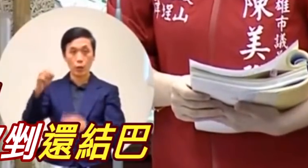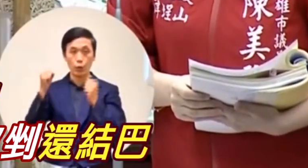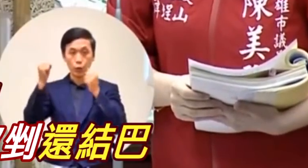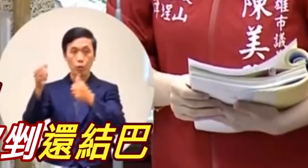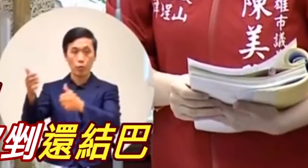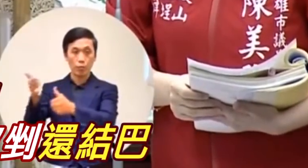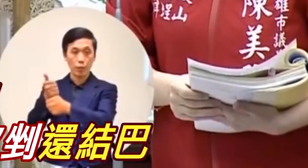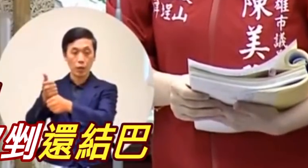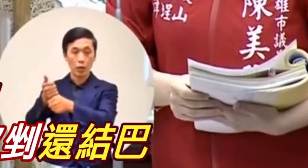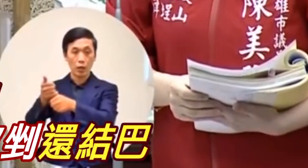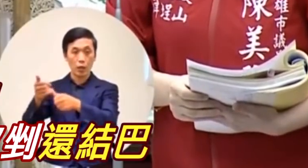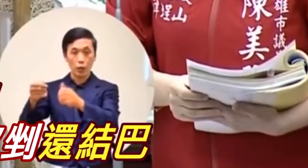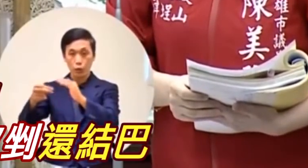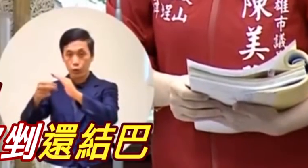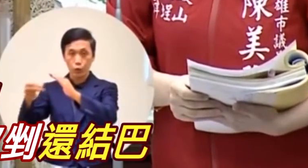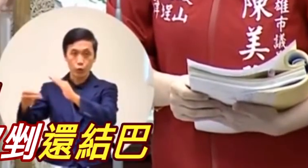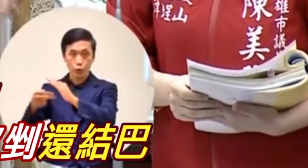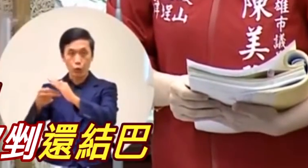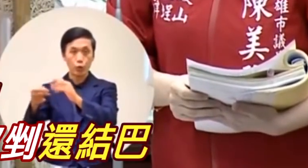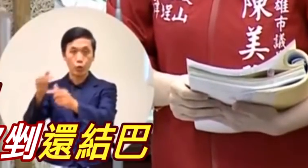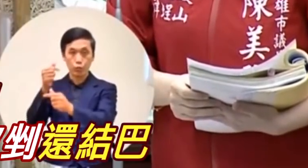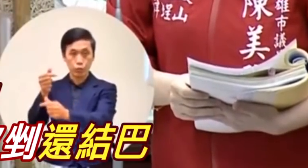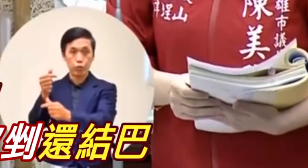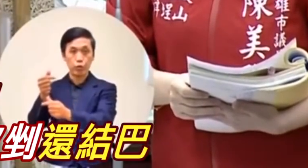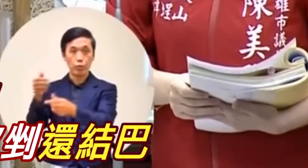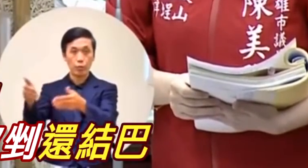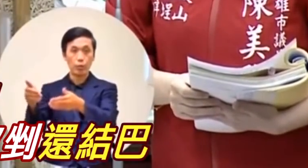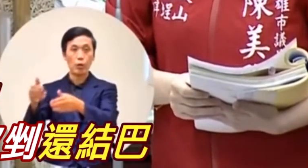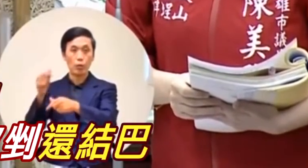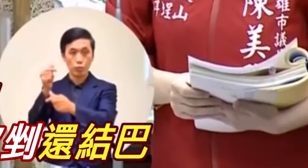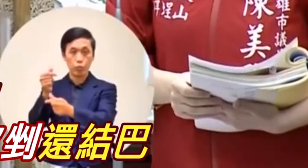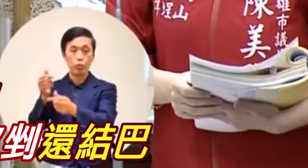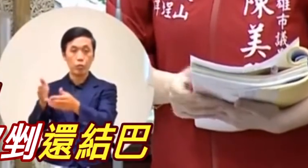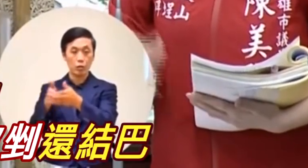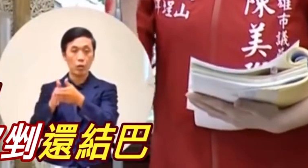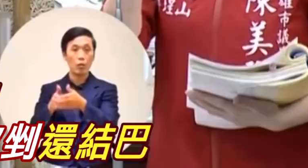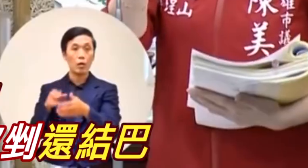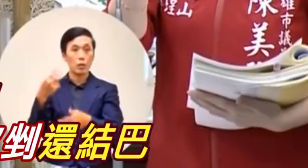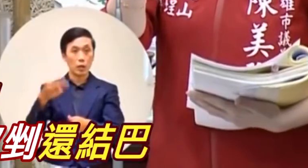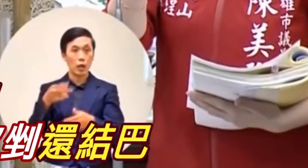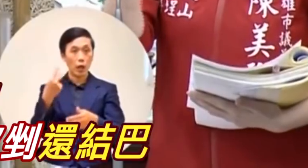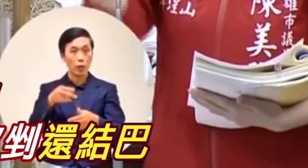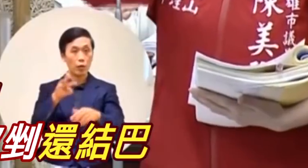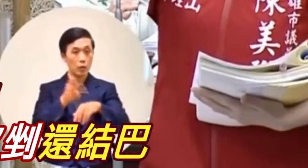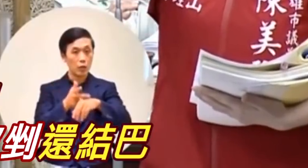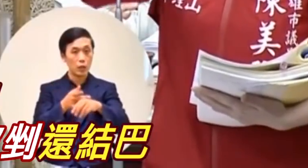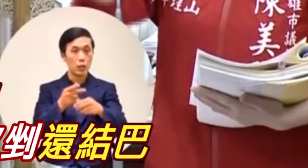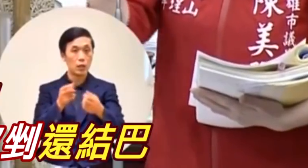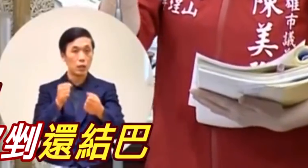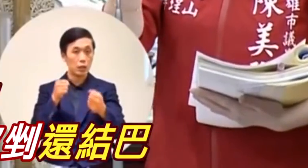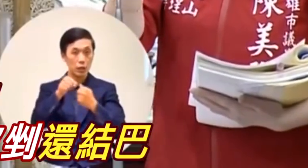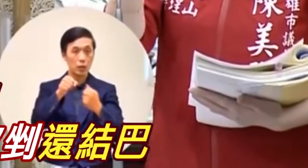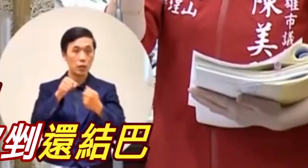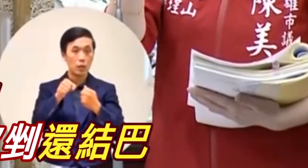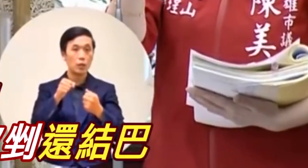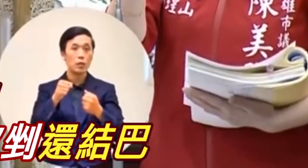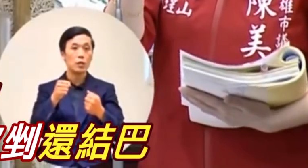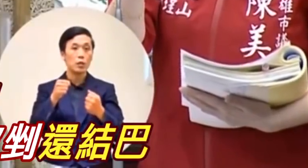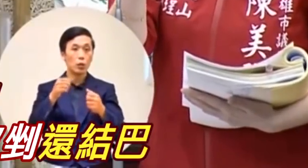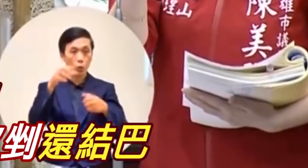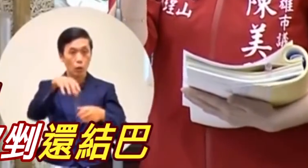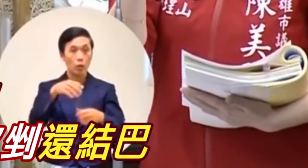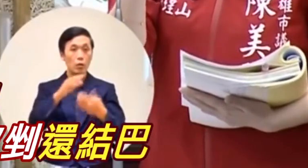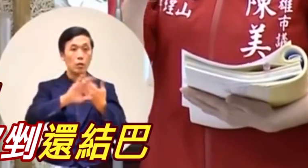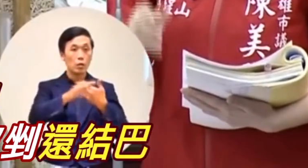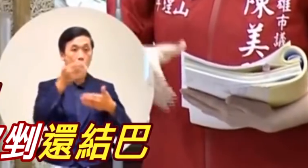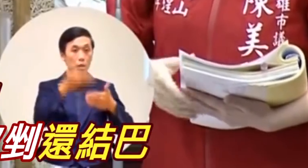心把它完善。把它就是建完，然后另外还有技击馆。 我问你嘛，第7座，另外的7座什么时候中央